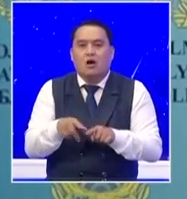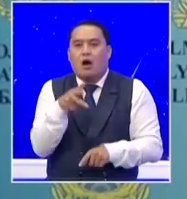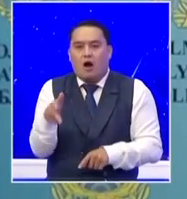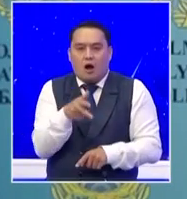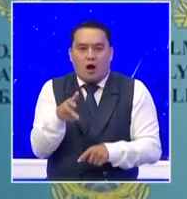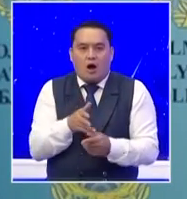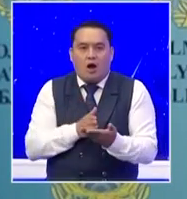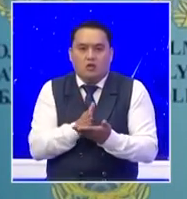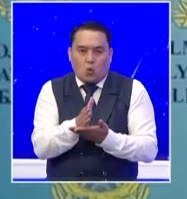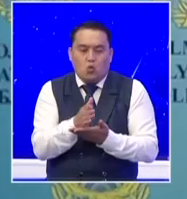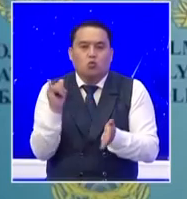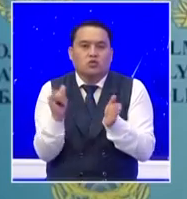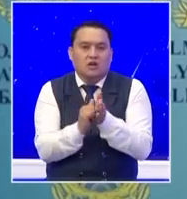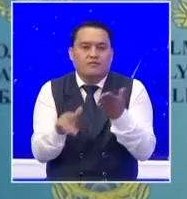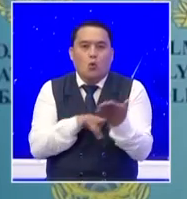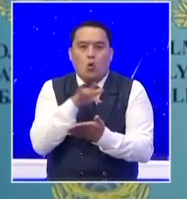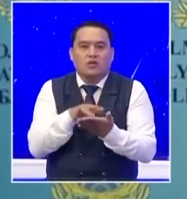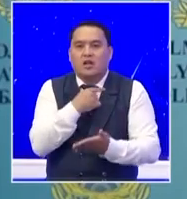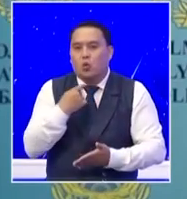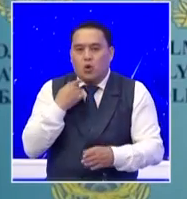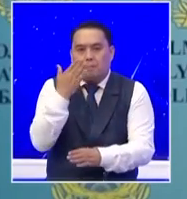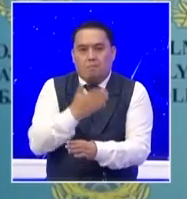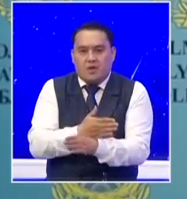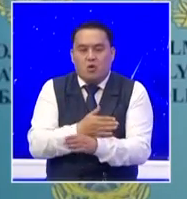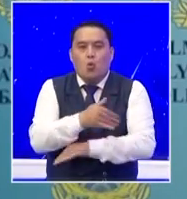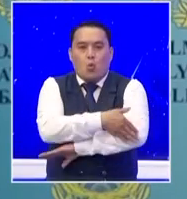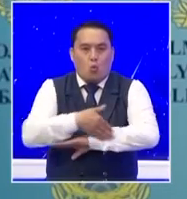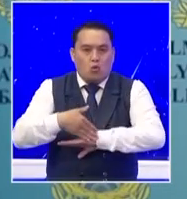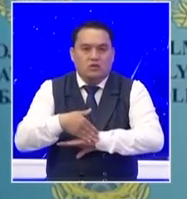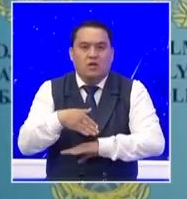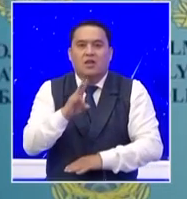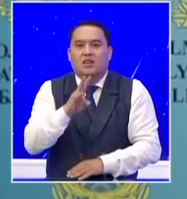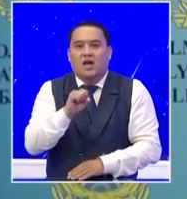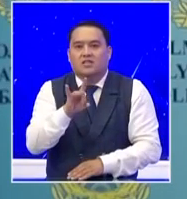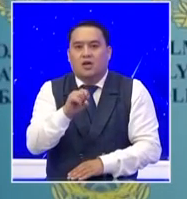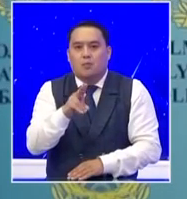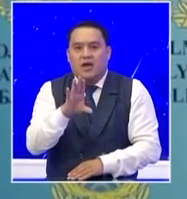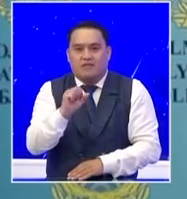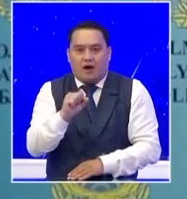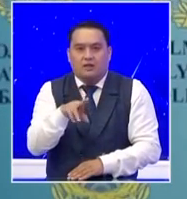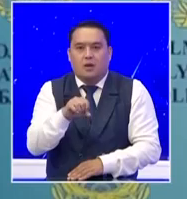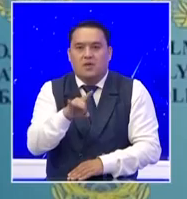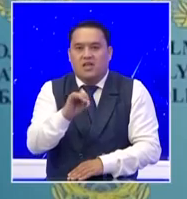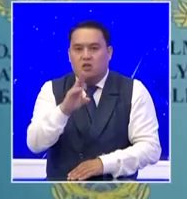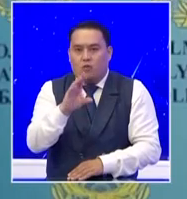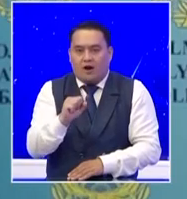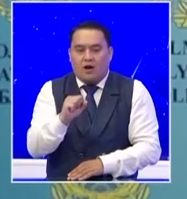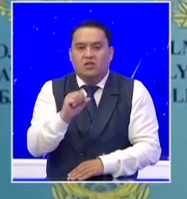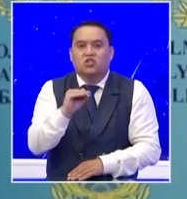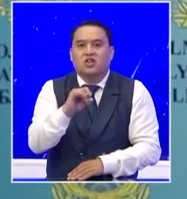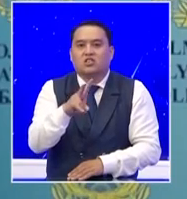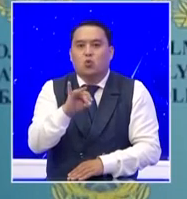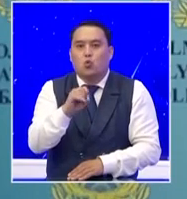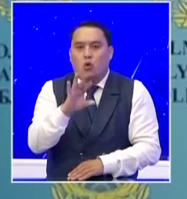контроля, установленных в городе Талдыкургане на пересечении улиц Назарбаева Алдабергенова, Жансугурова